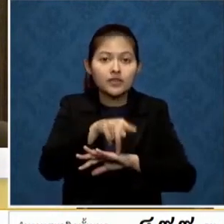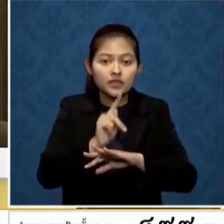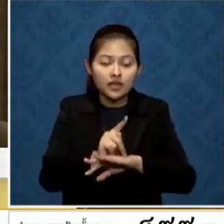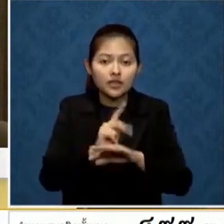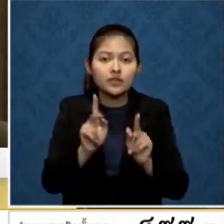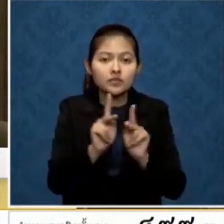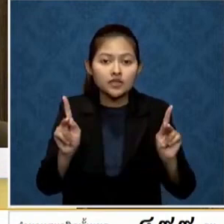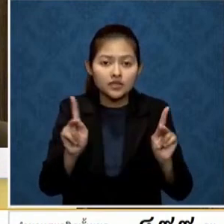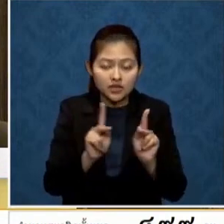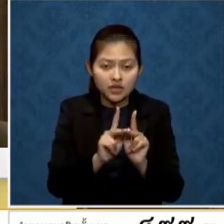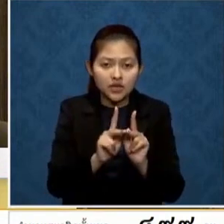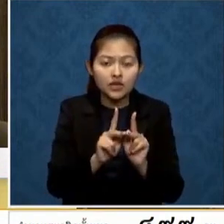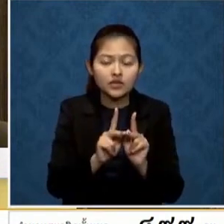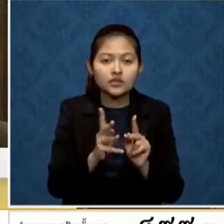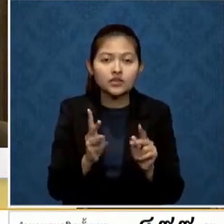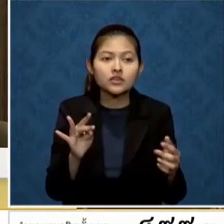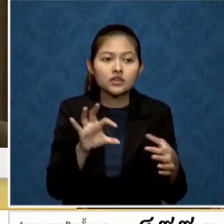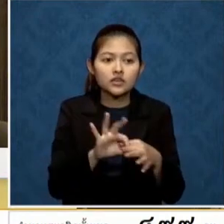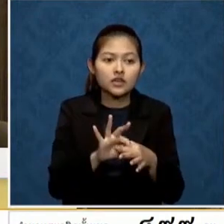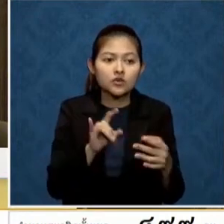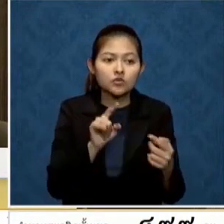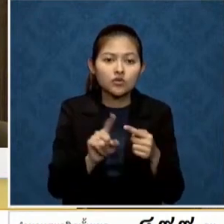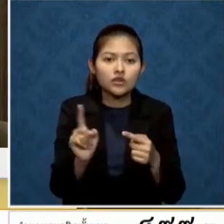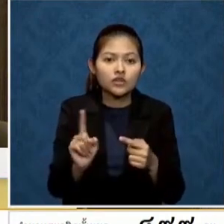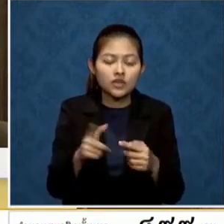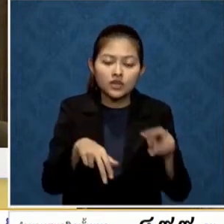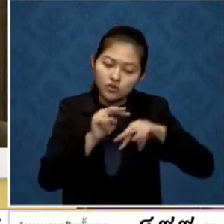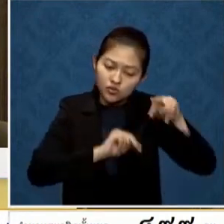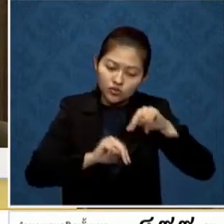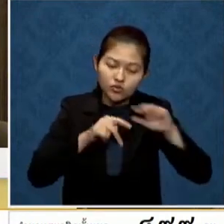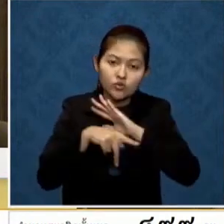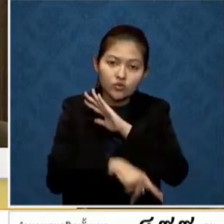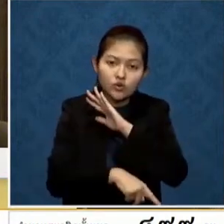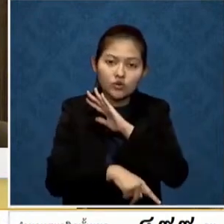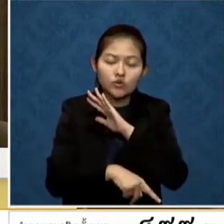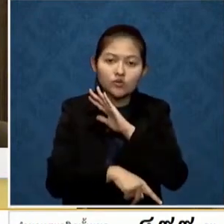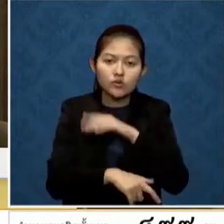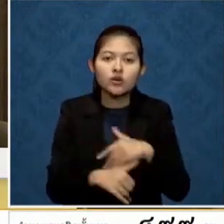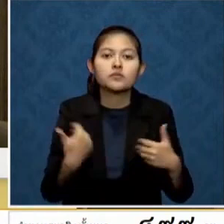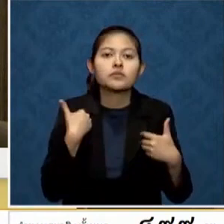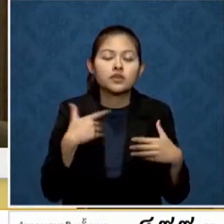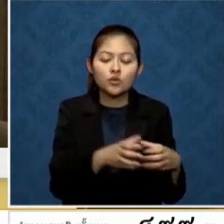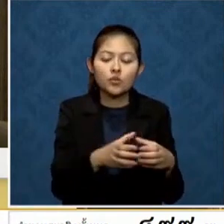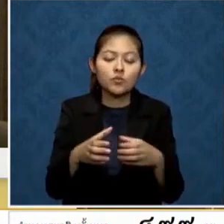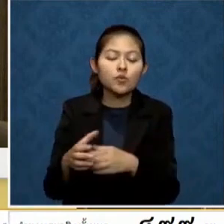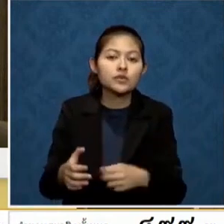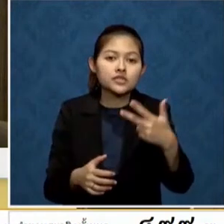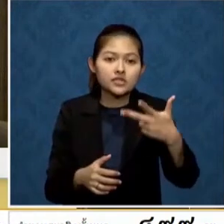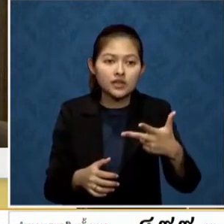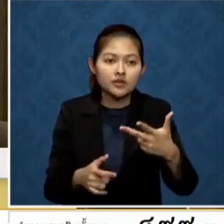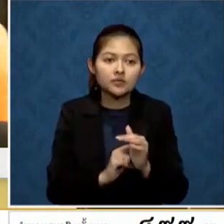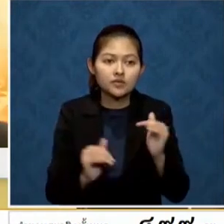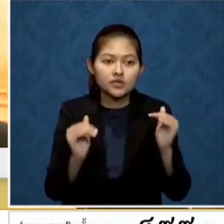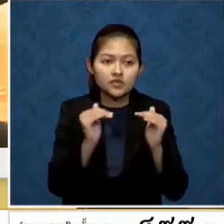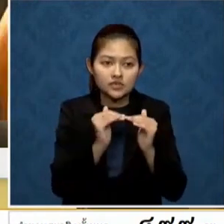กรรมาธิการที่เกี่ยวข้องโดยตรงที่สุดกับการตรวจสอบการทุจริตโดยระบุไว้เป็น 3คณะนั้นให้เป็นโควต้า